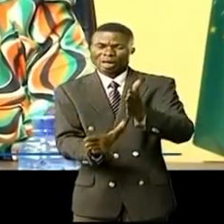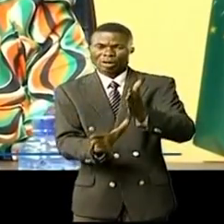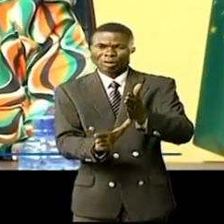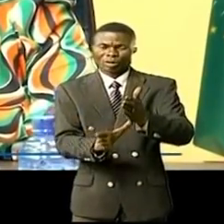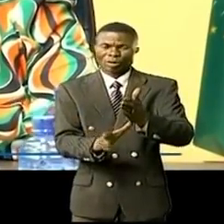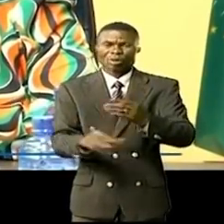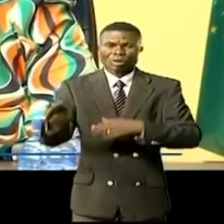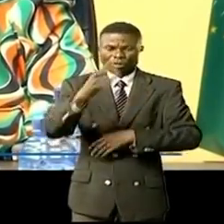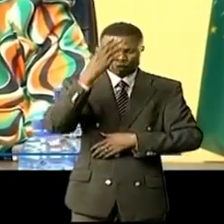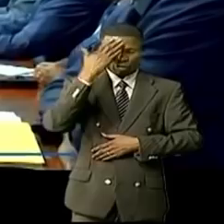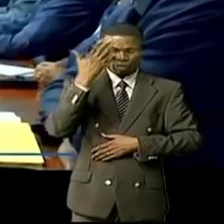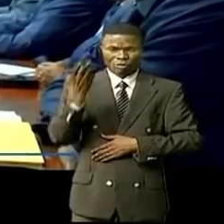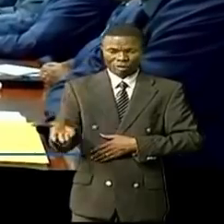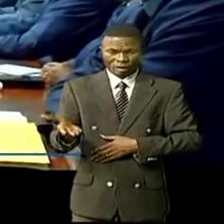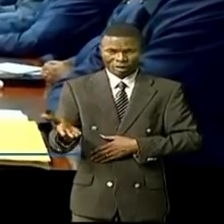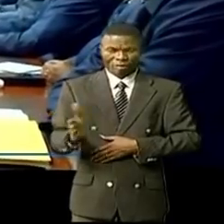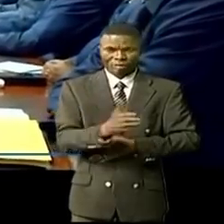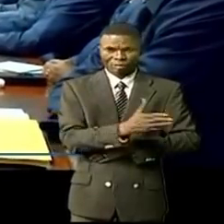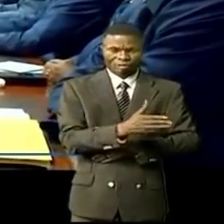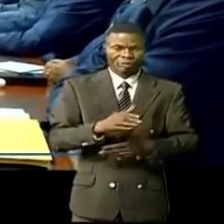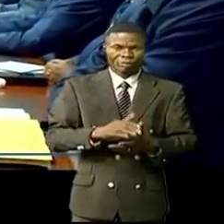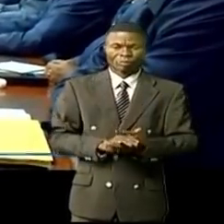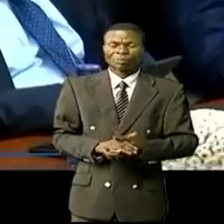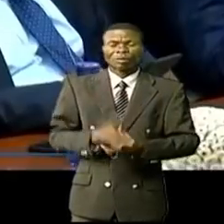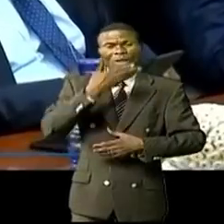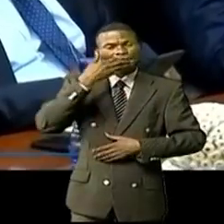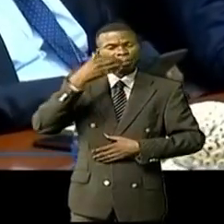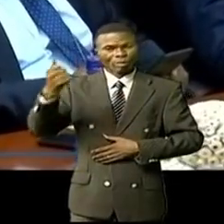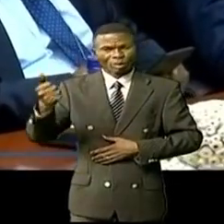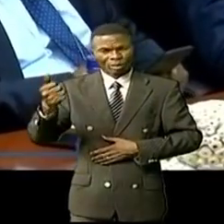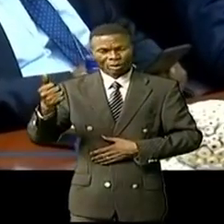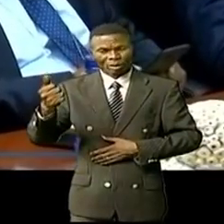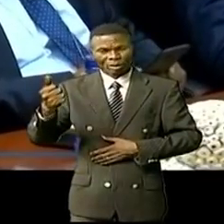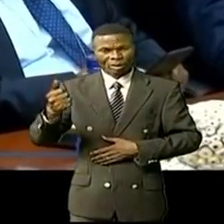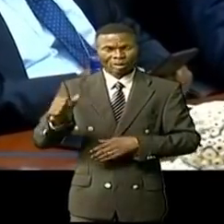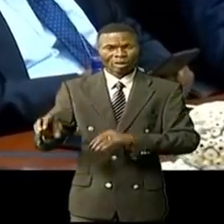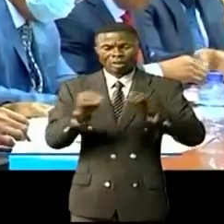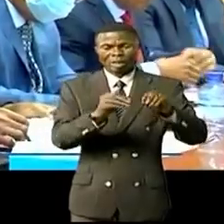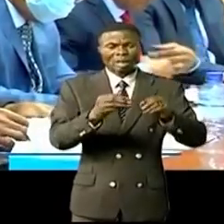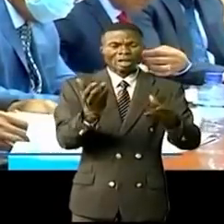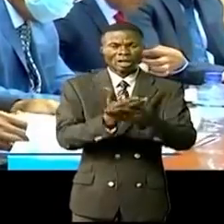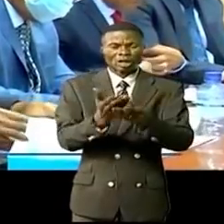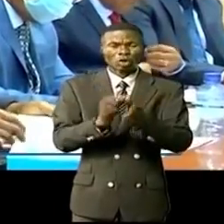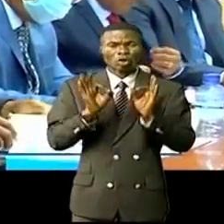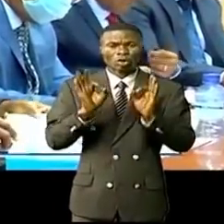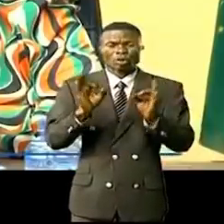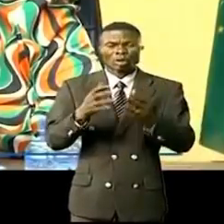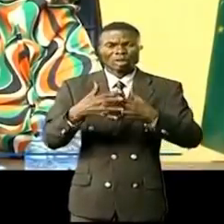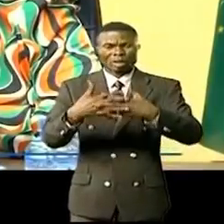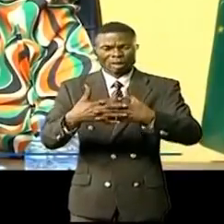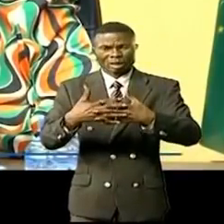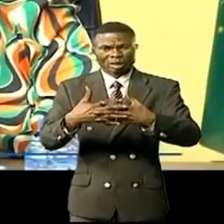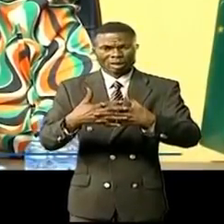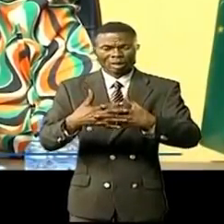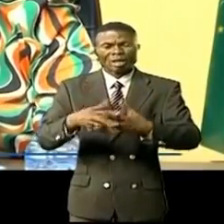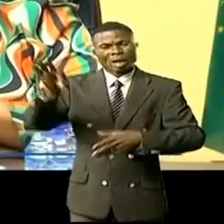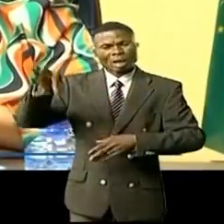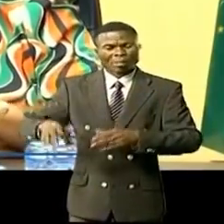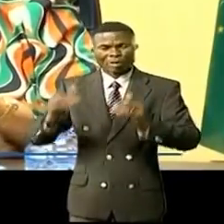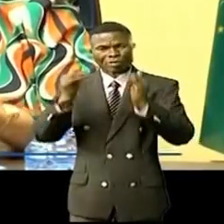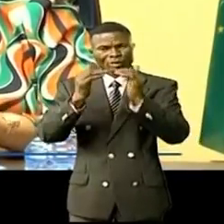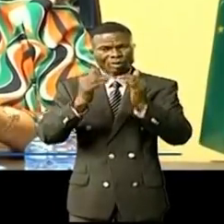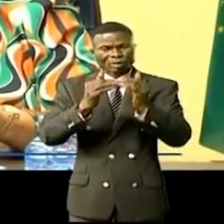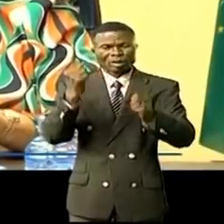vous connaissez déjà. Elle reste favorable à une nouvelle mise en place et au partenariat gagnant-gagnant avec